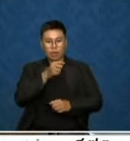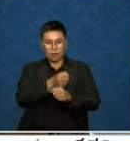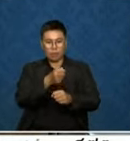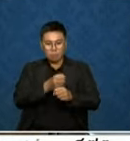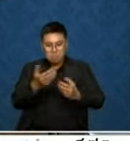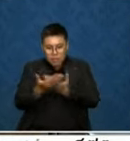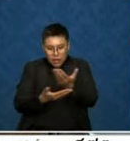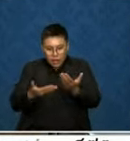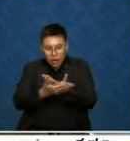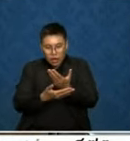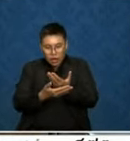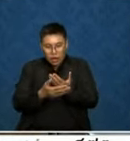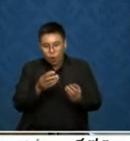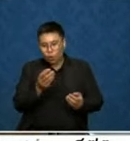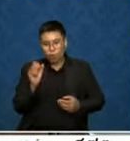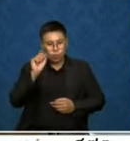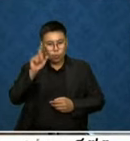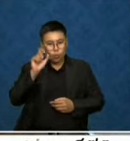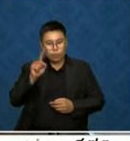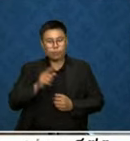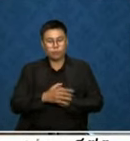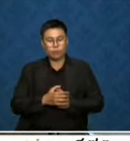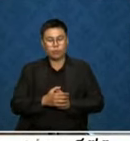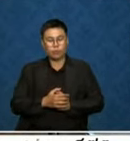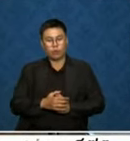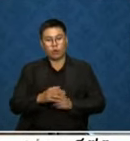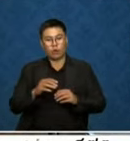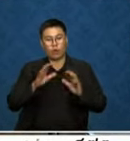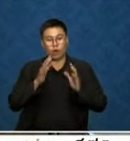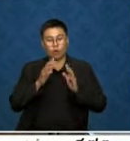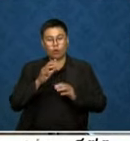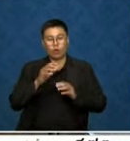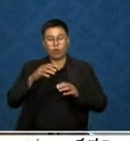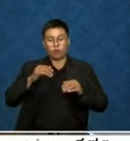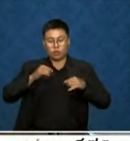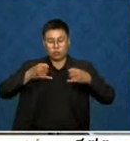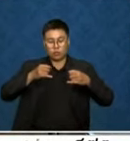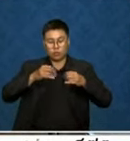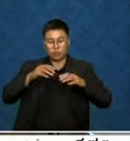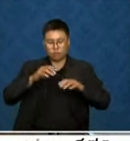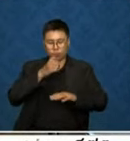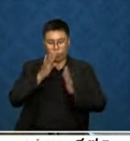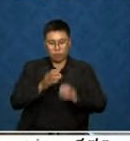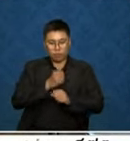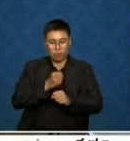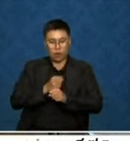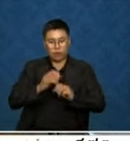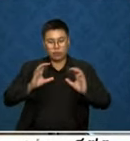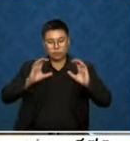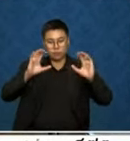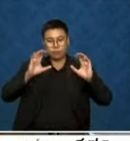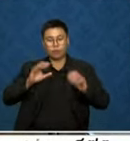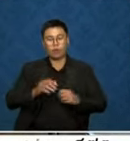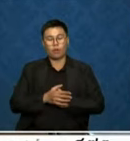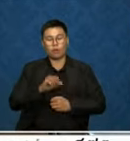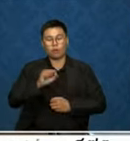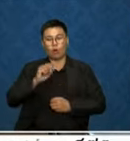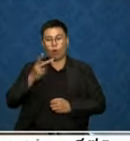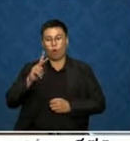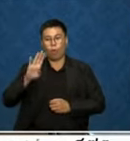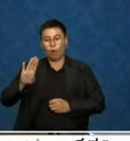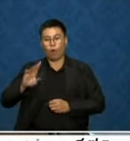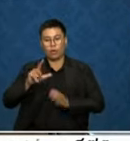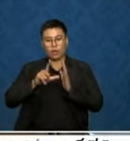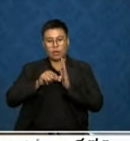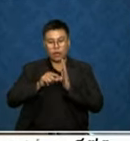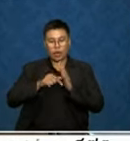ครับนอกจากนั้นครับที่ผมเห็นครับเจ้าหน้าที่รัฐคือสคบนั่นเองในฐานะที่สคบเป็นเลขาคณะกรรมการ